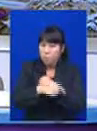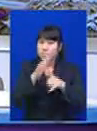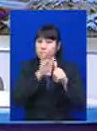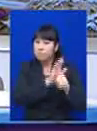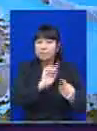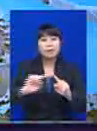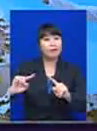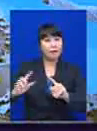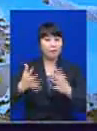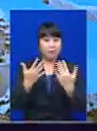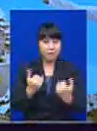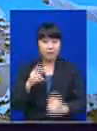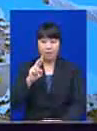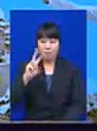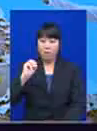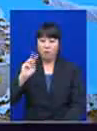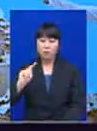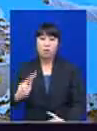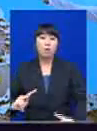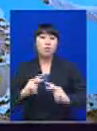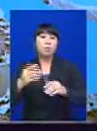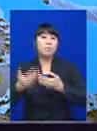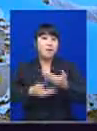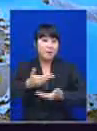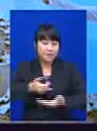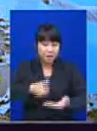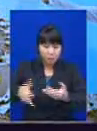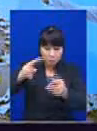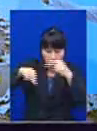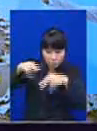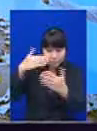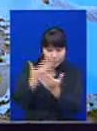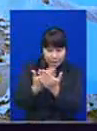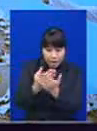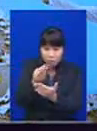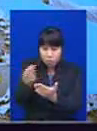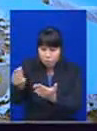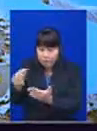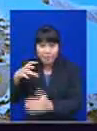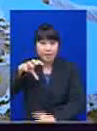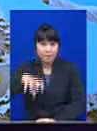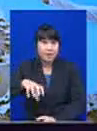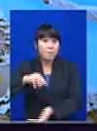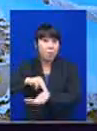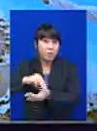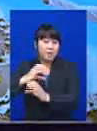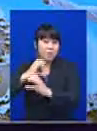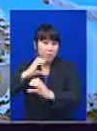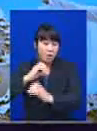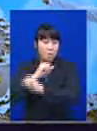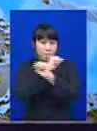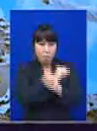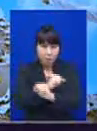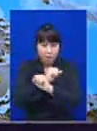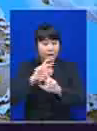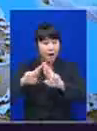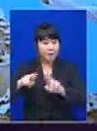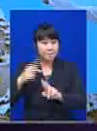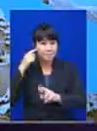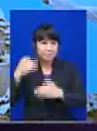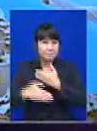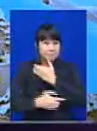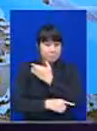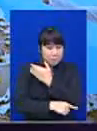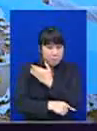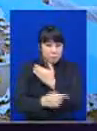โดยรัฐมนตรีว่าการกระทรวงพาณิชย์ก็ได้เข้าไปตรวจสอบราคาสินค้าที่สถานีขนส่งหมอชิตป้องกันผู้ประกอบการฉวยโอกาส